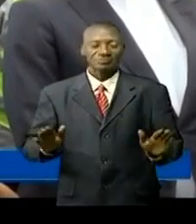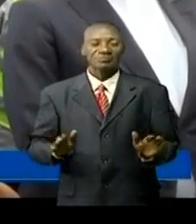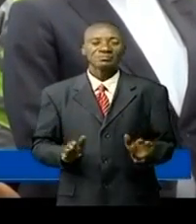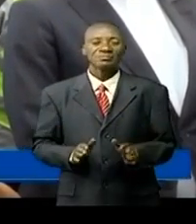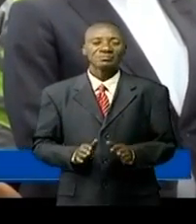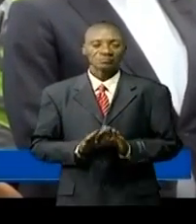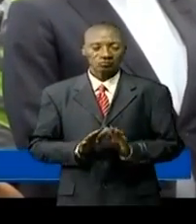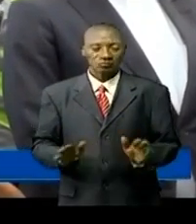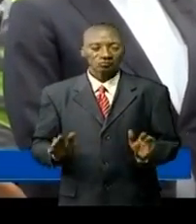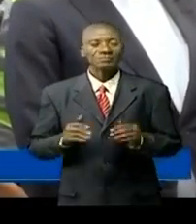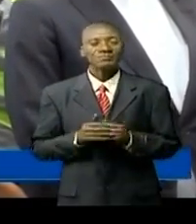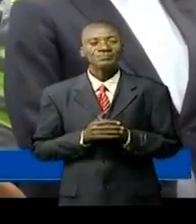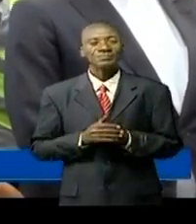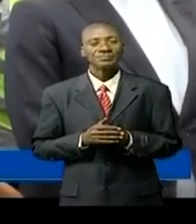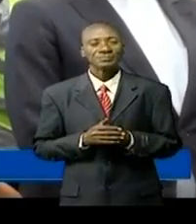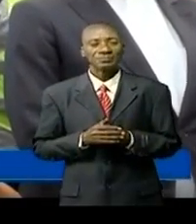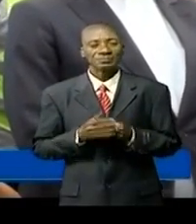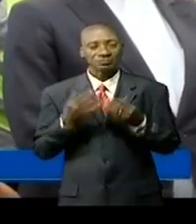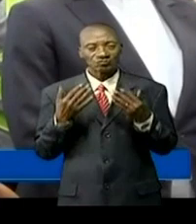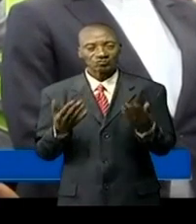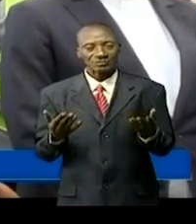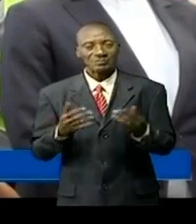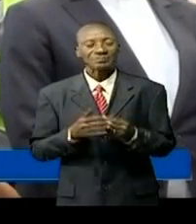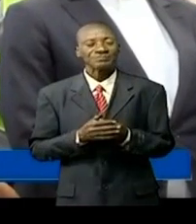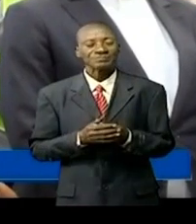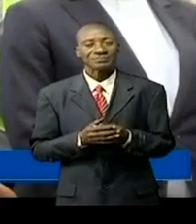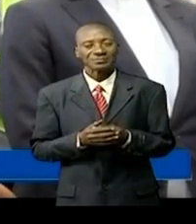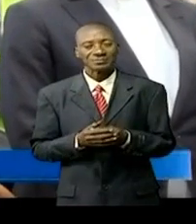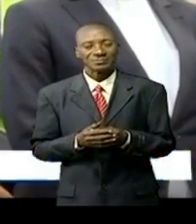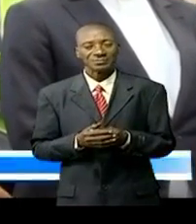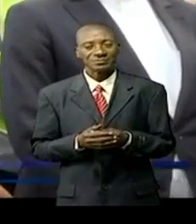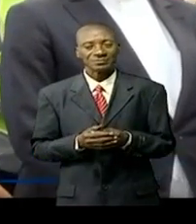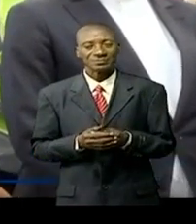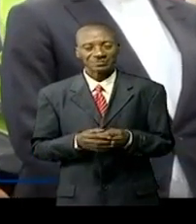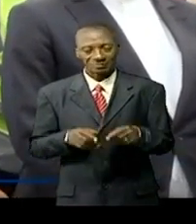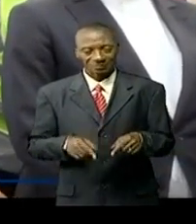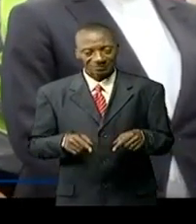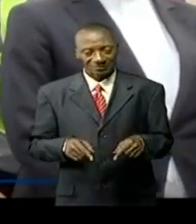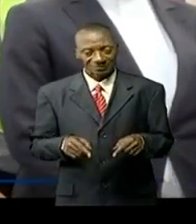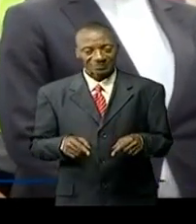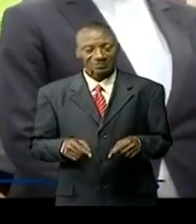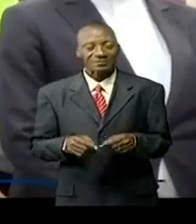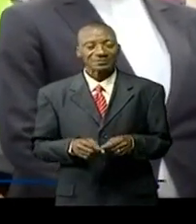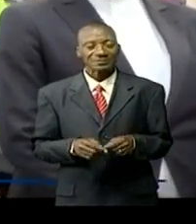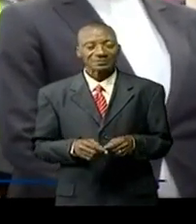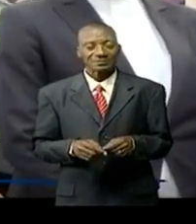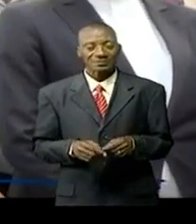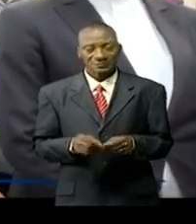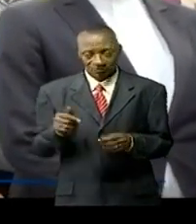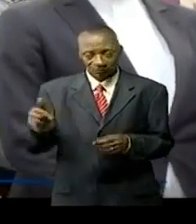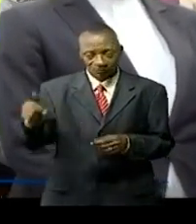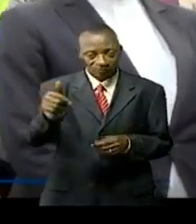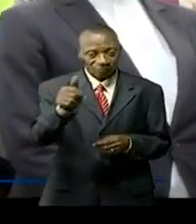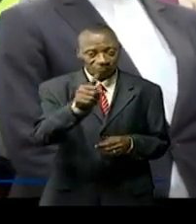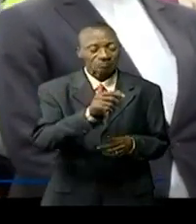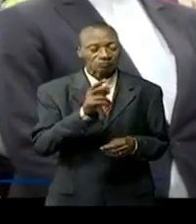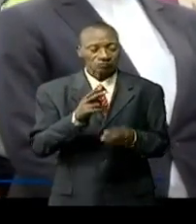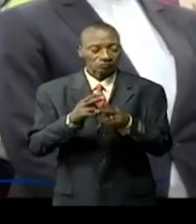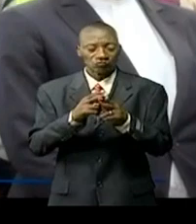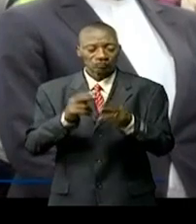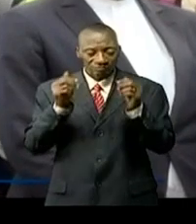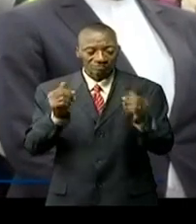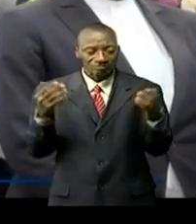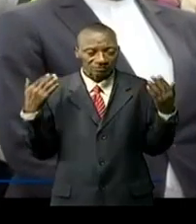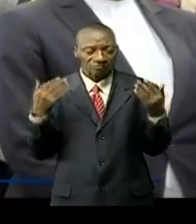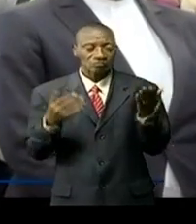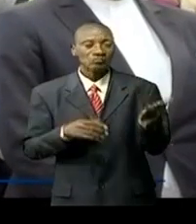pays peut dormir et s'occuper des autres quartiers où il n'y a pas de l'eau. Il leur appartient de le faire. Et je demande à